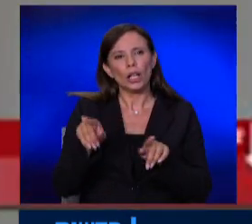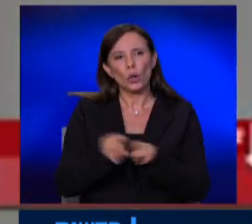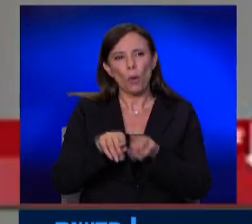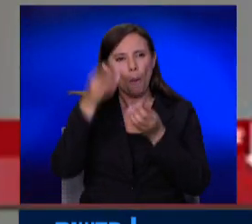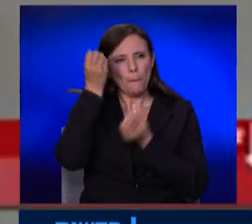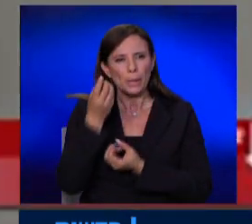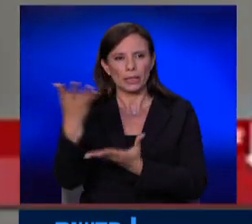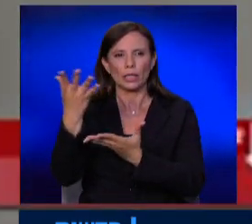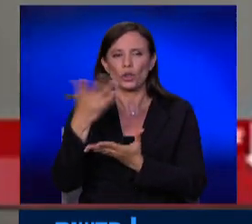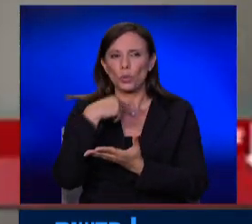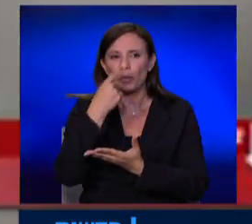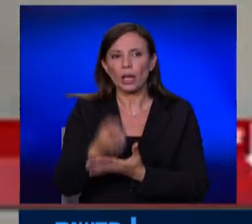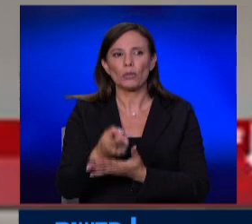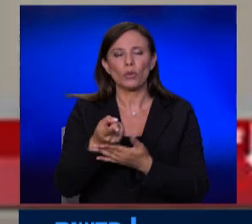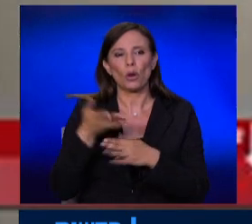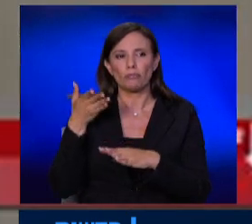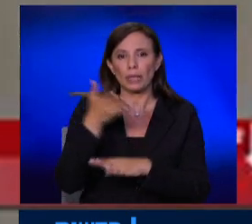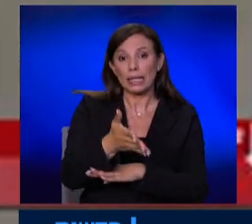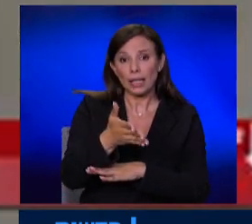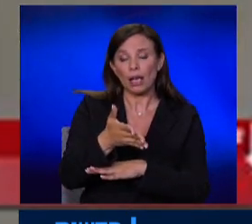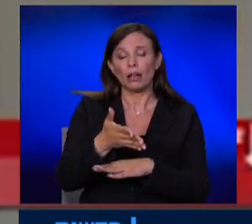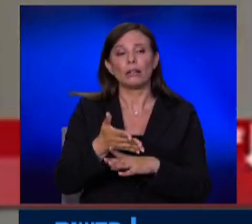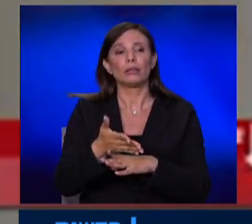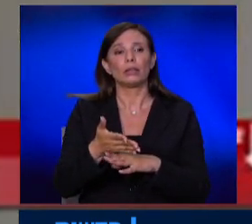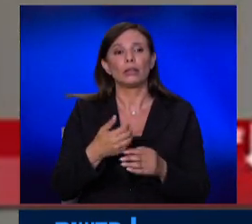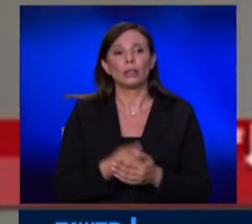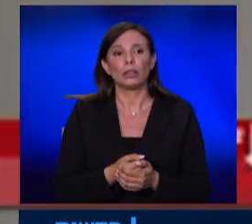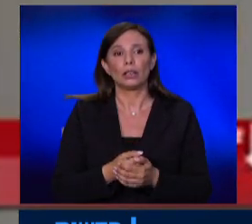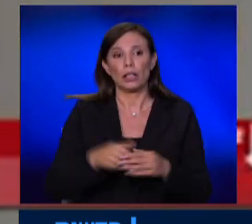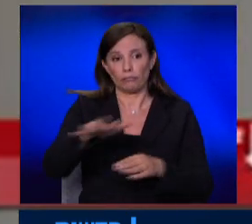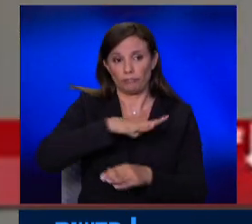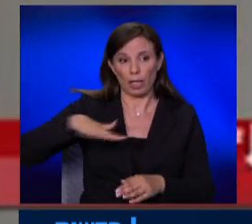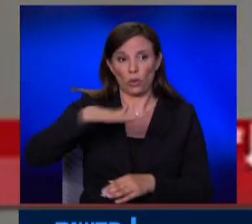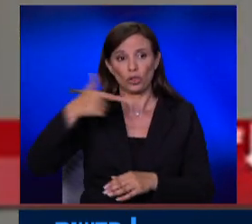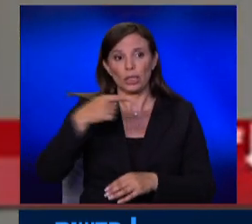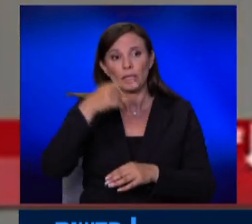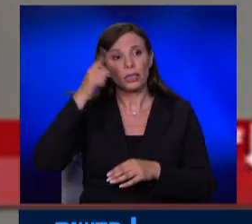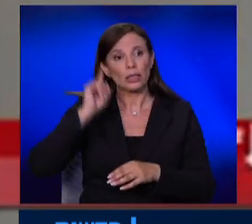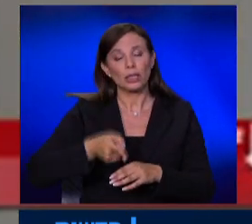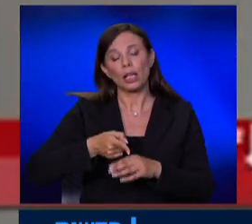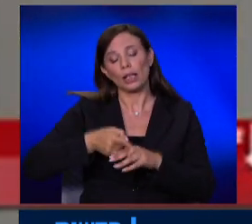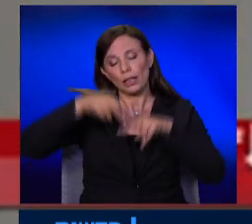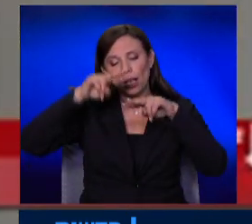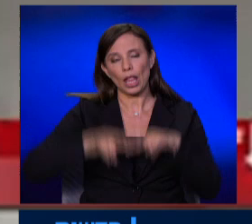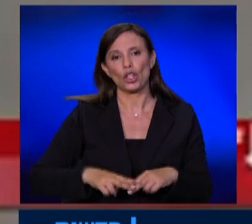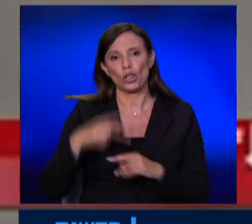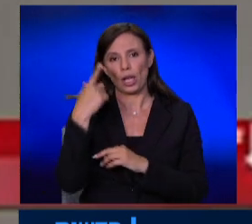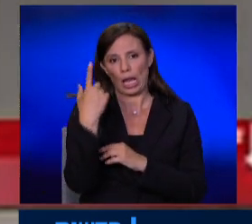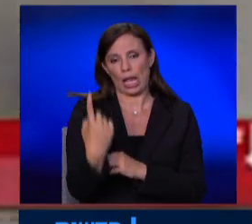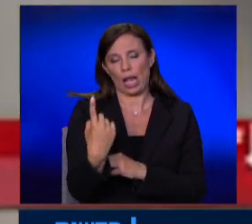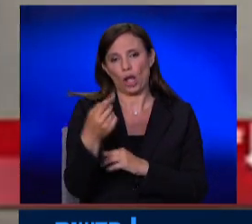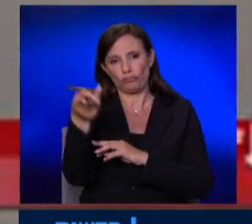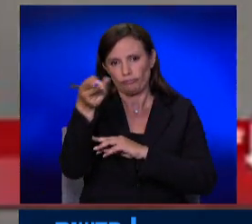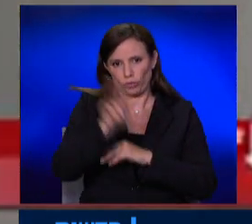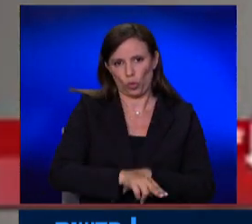رسالتهم تقول انه في كل اقتحام وفي كل دخول الى محافظه جنين يجب ان نخلف شهيدا